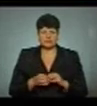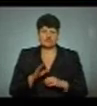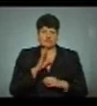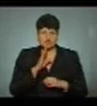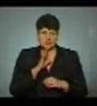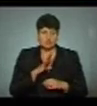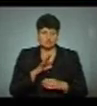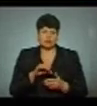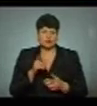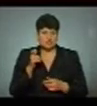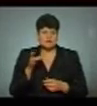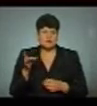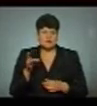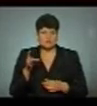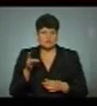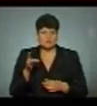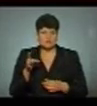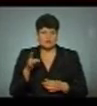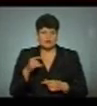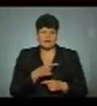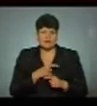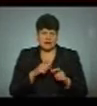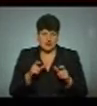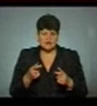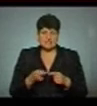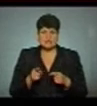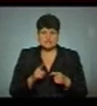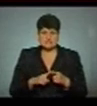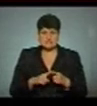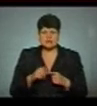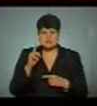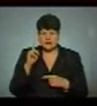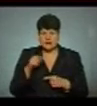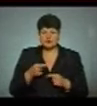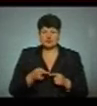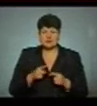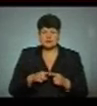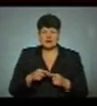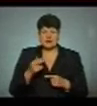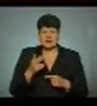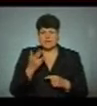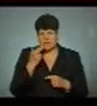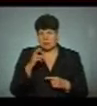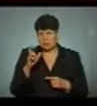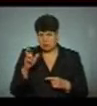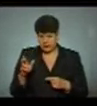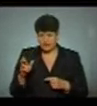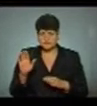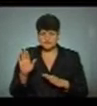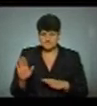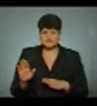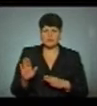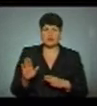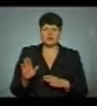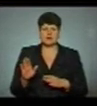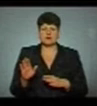яка перебувала в Чортківській лікарні на коронавірус, він спростувався. Це зараз відомо, що це грип Б, якщо я не помиляюся, так? Ну, власне, про...